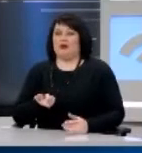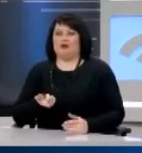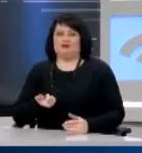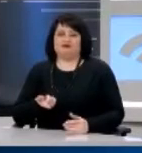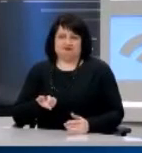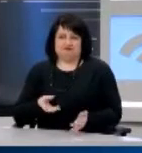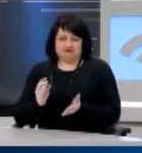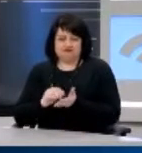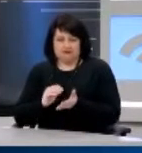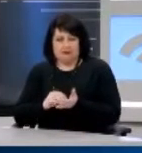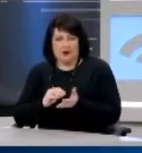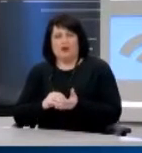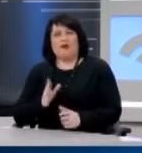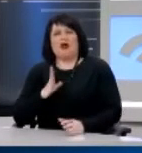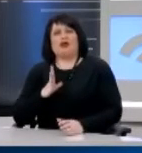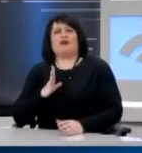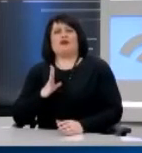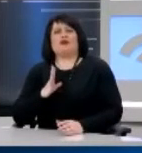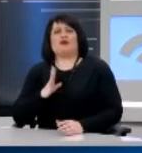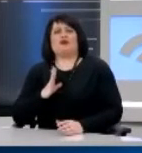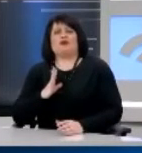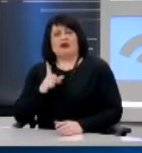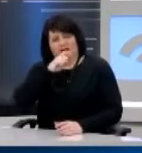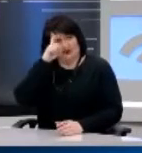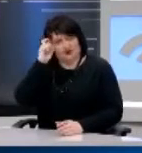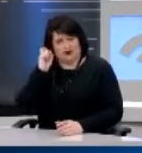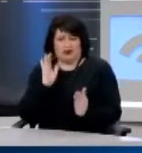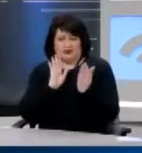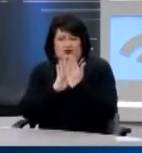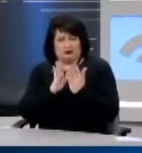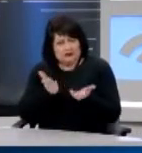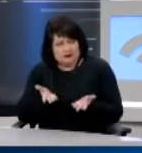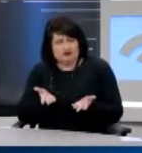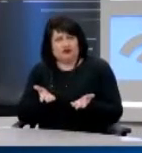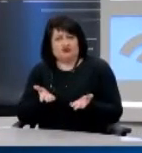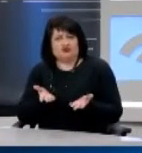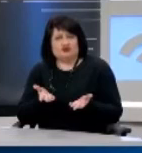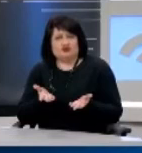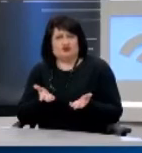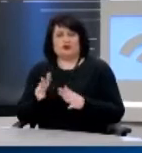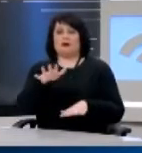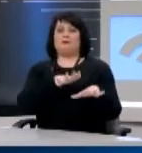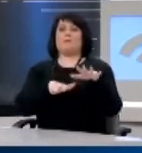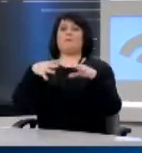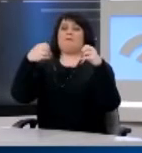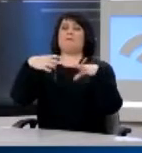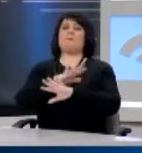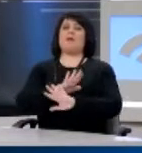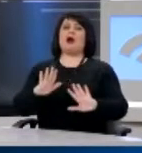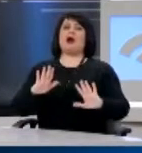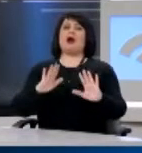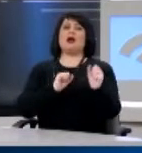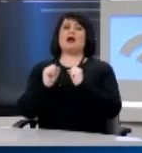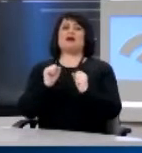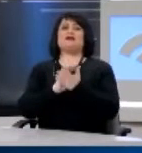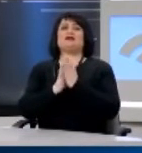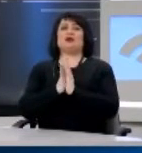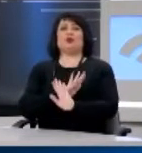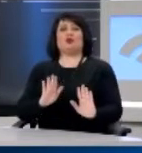περνούν δύσκολα. Κανείς δεν ισχυρίζεται ότι διαμαγεία η κρίση έχει τελειώσει. Όμως πιστεύω